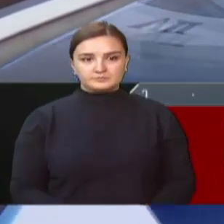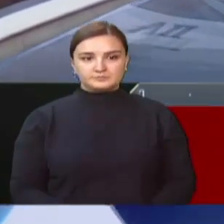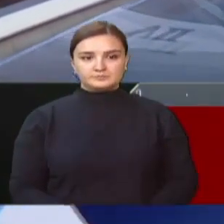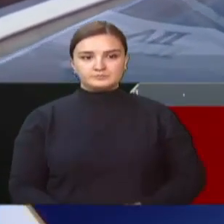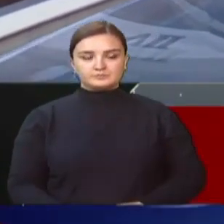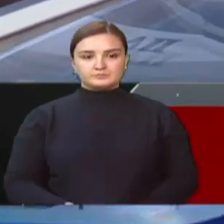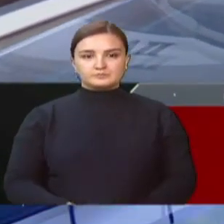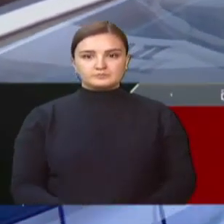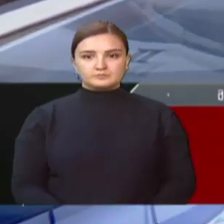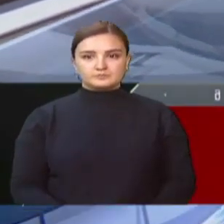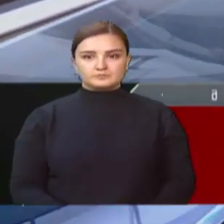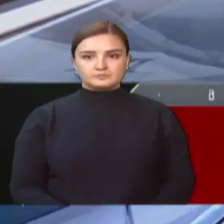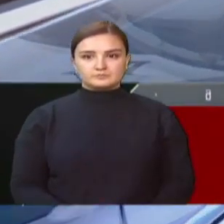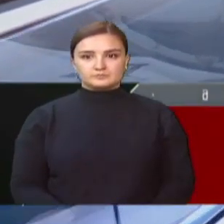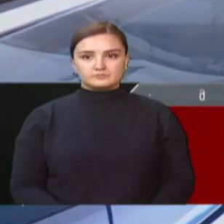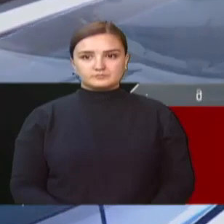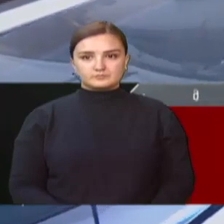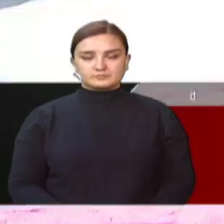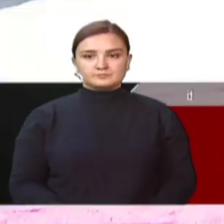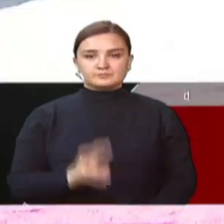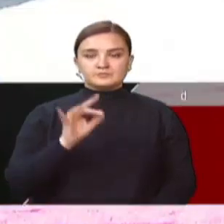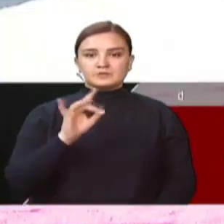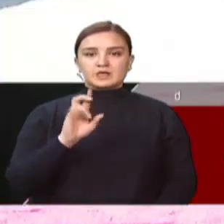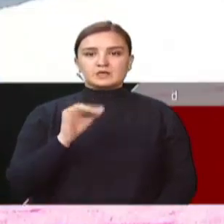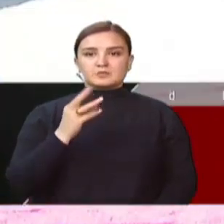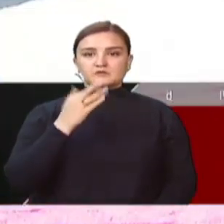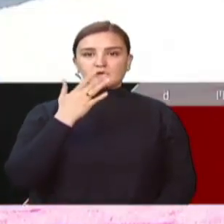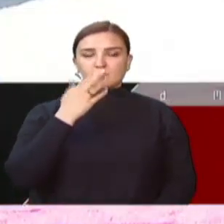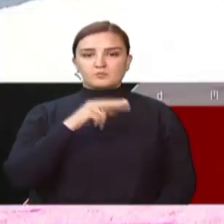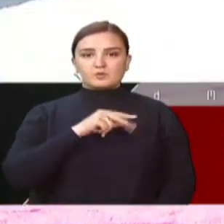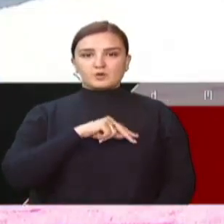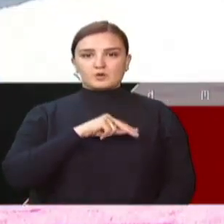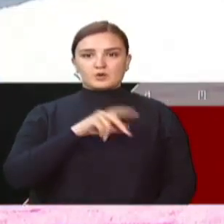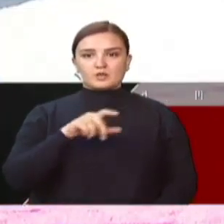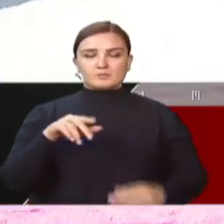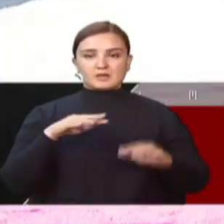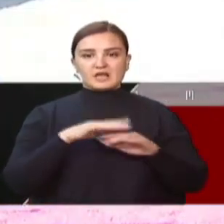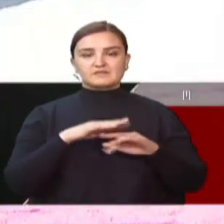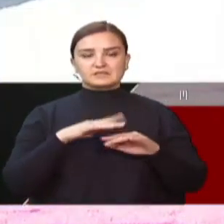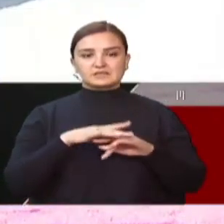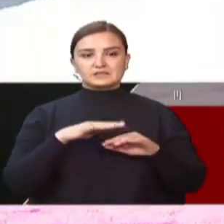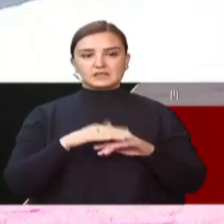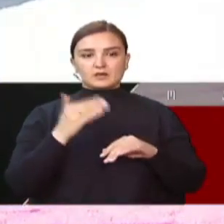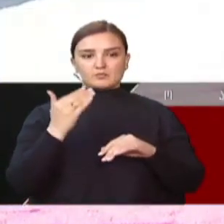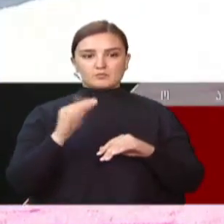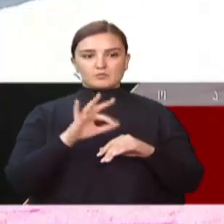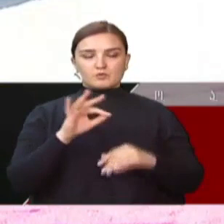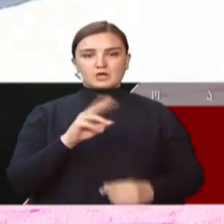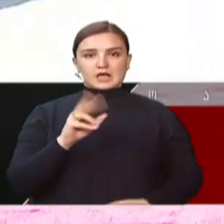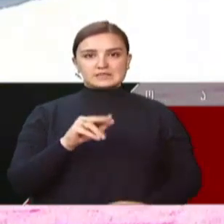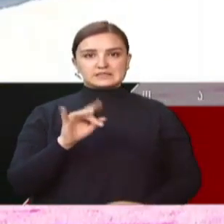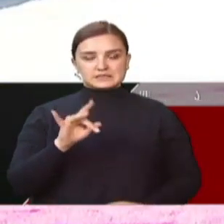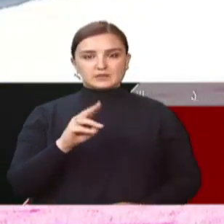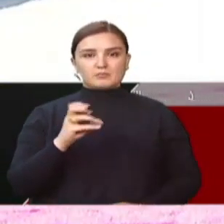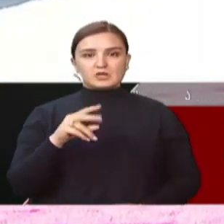Gismet. Azerbaijan își mai aștept un butat. Irakli Gharibashvili, Europol Kolegebtanitet, mai șoris Austriis, Kanclertan, Europarlamentis prezident